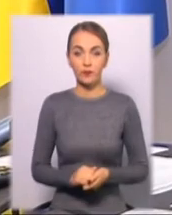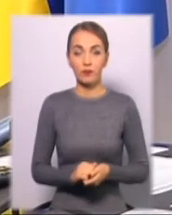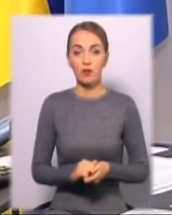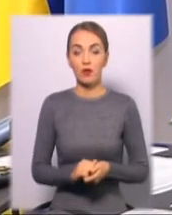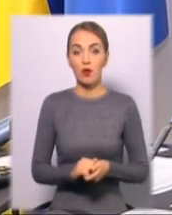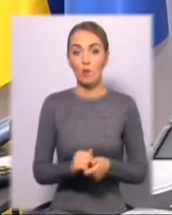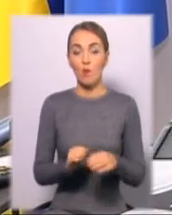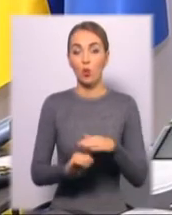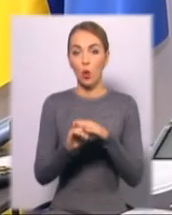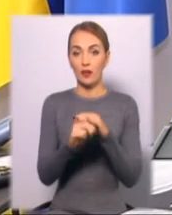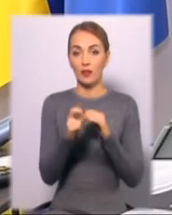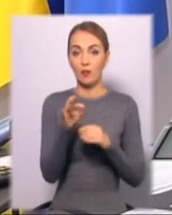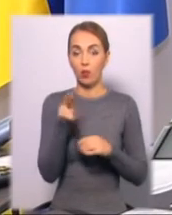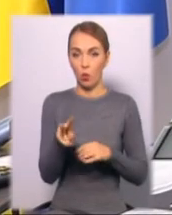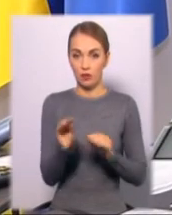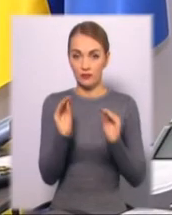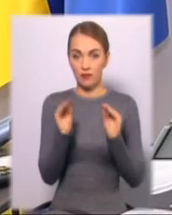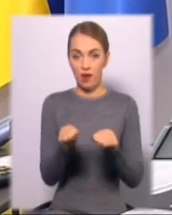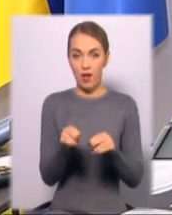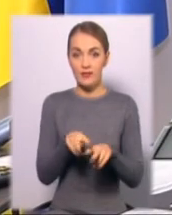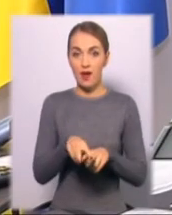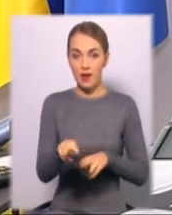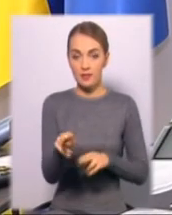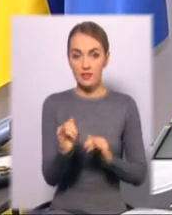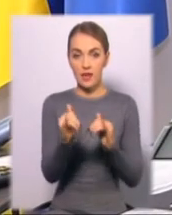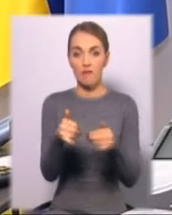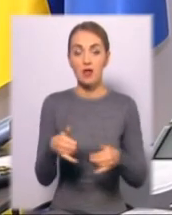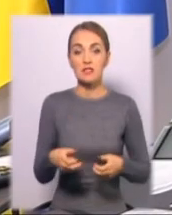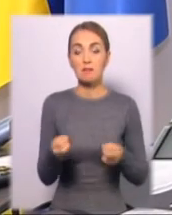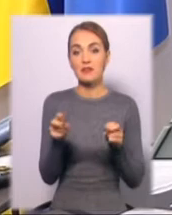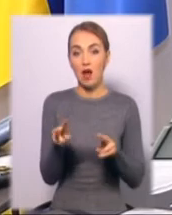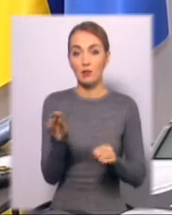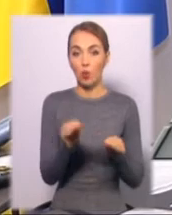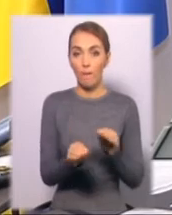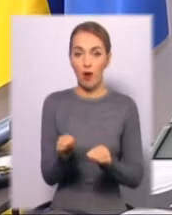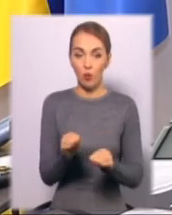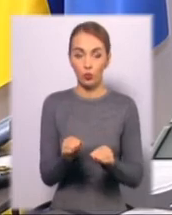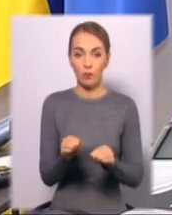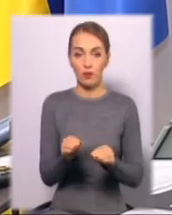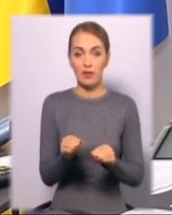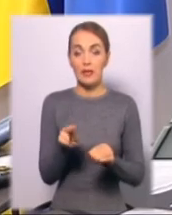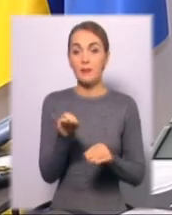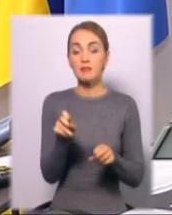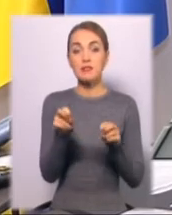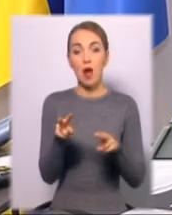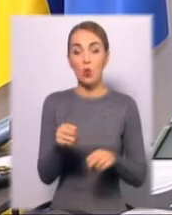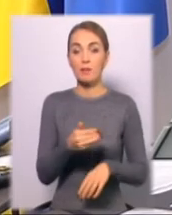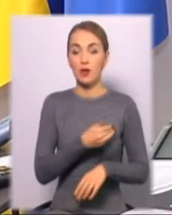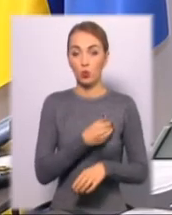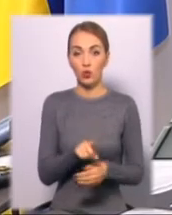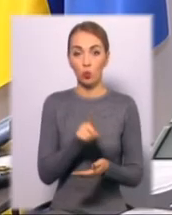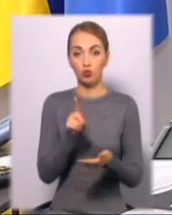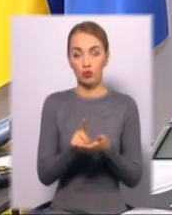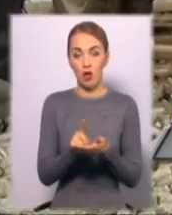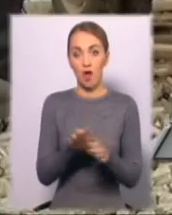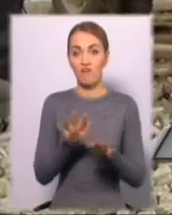блок вставляється рельса, заливається спеціальним компаунтом. При спеціальній температурі вона повинна